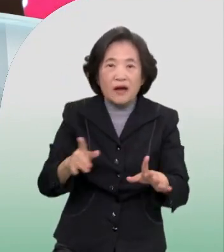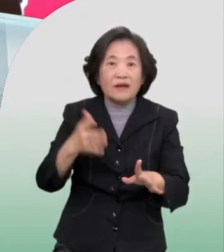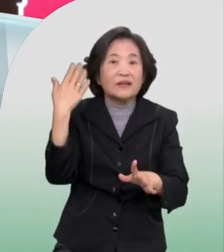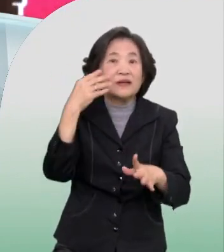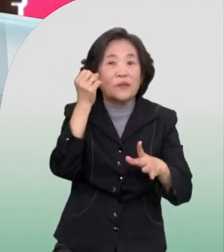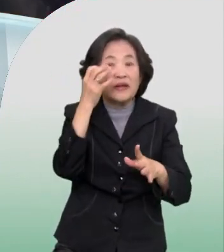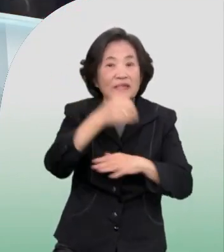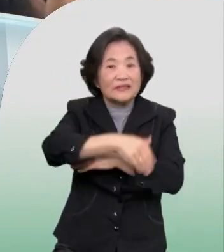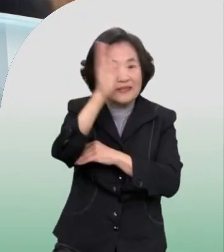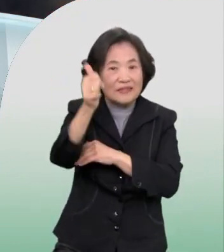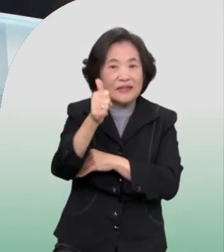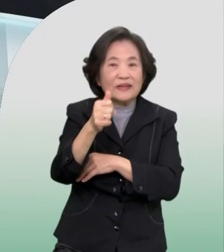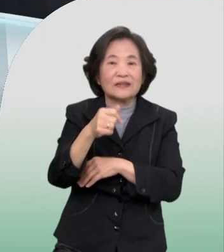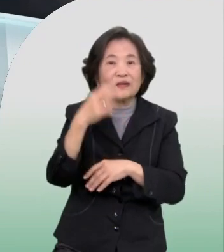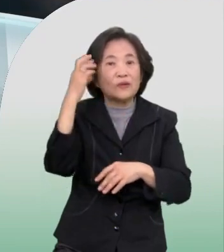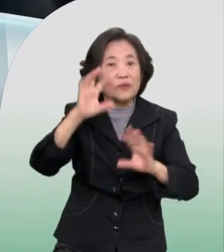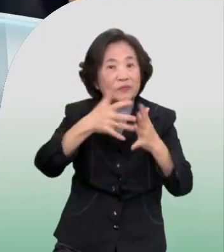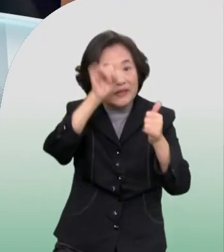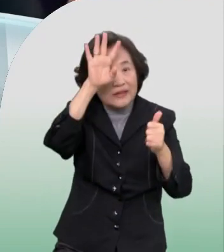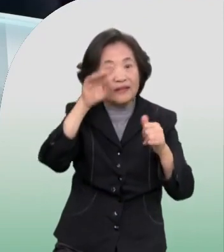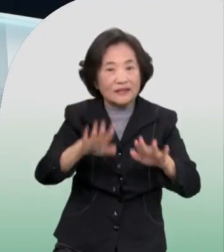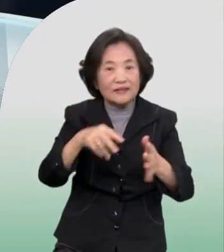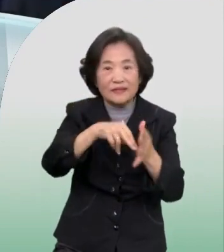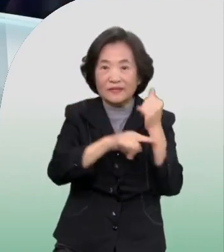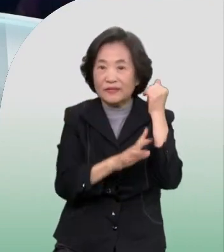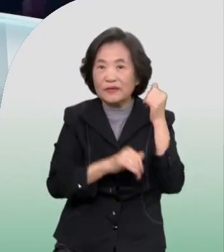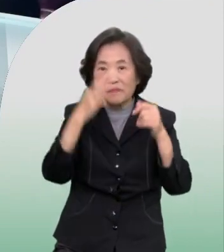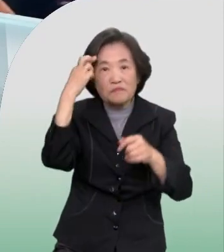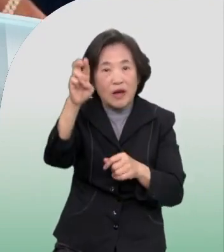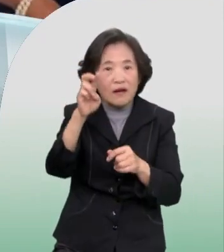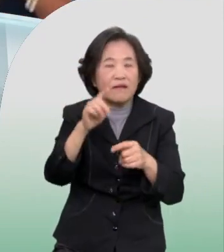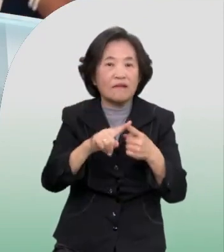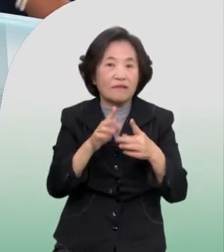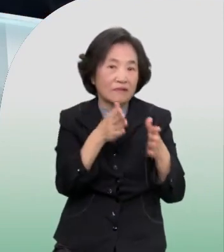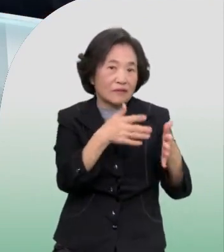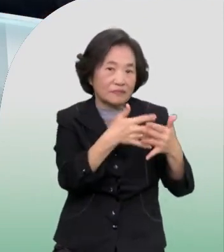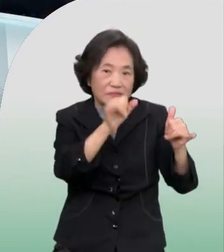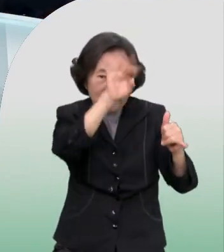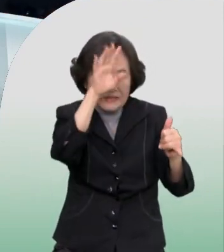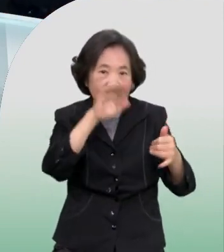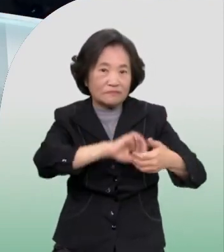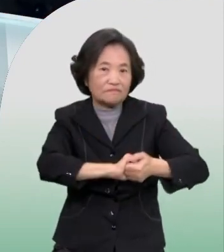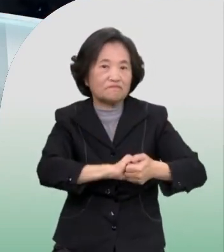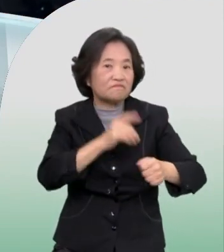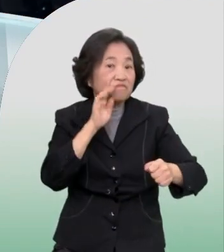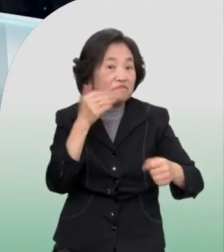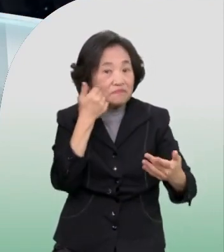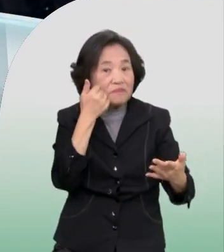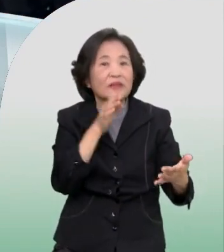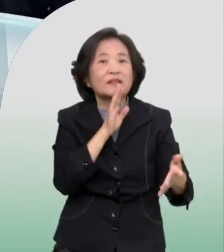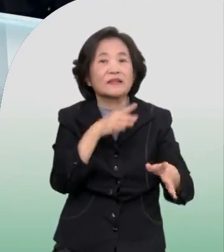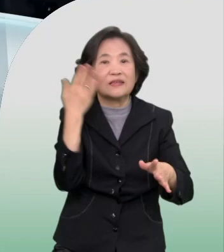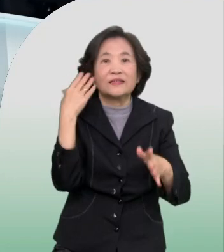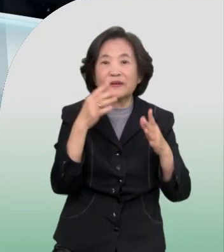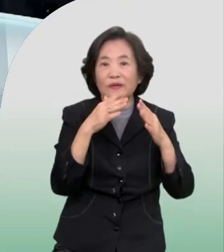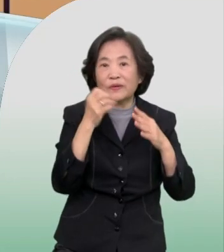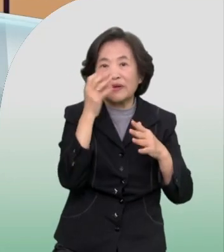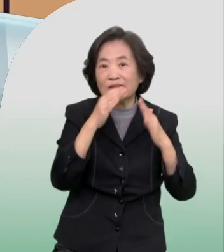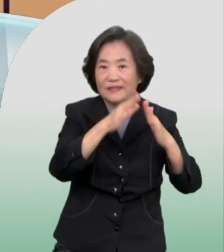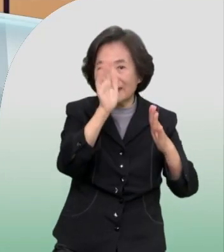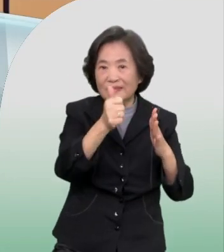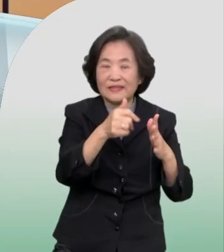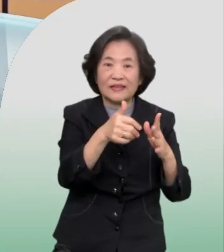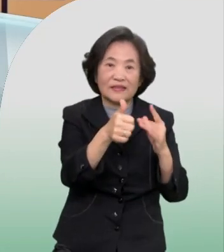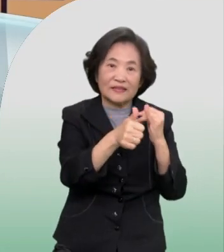前花莲烟脏，国民党时的县议里面富坤去，对到台北民进党出来县内，前花莲市